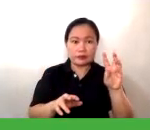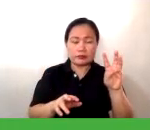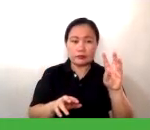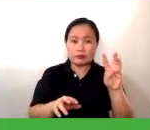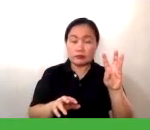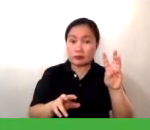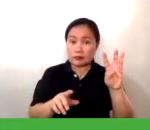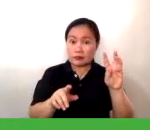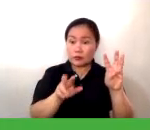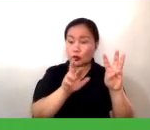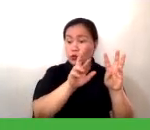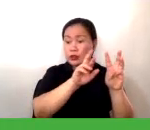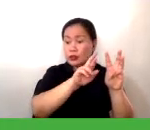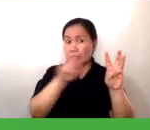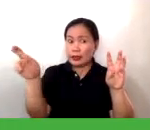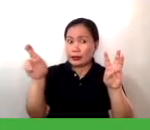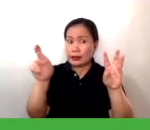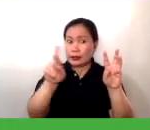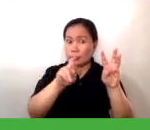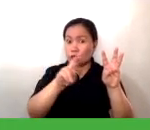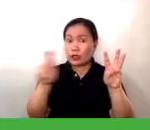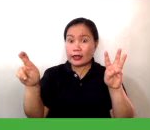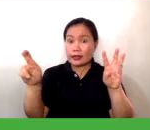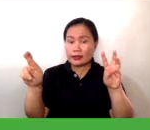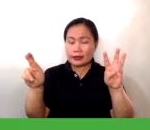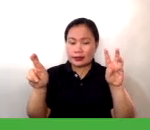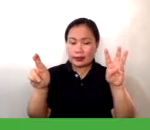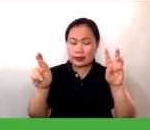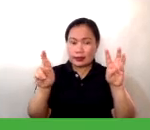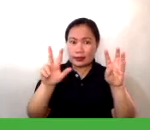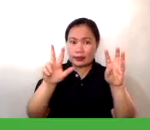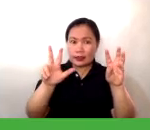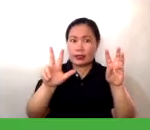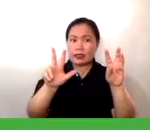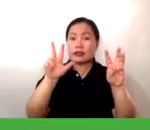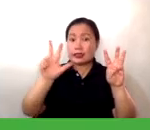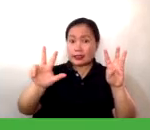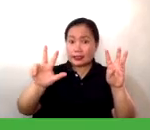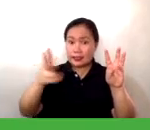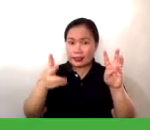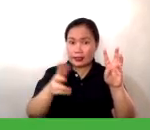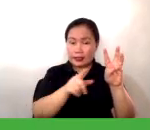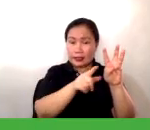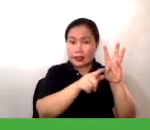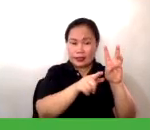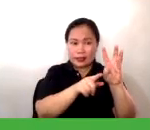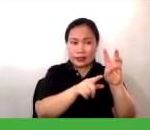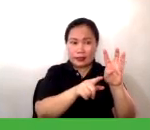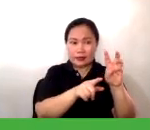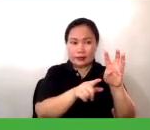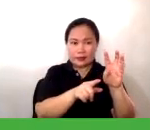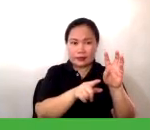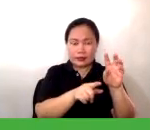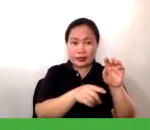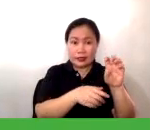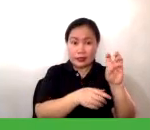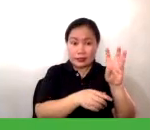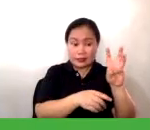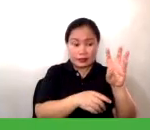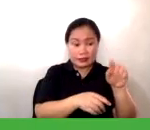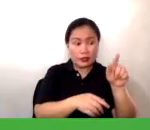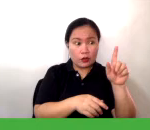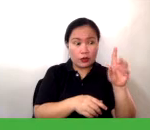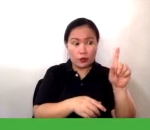unit. Yung kilograms, gagawing grams. So, 1, from kilograms, 1, 2, 3. So,